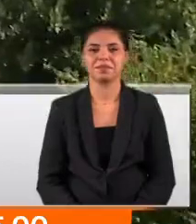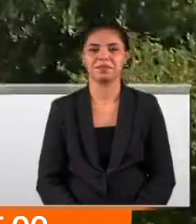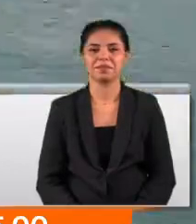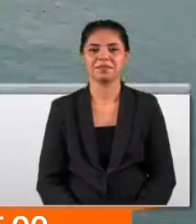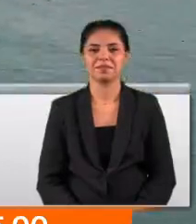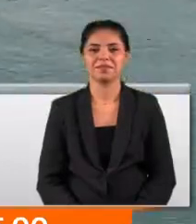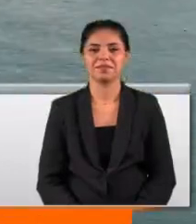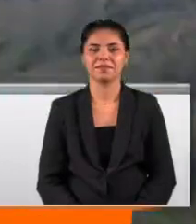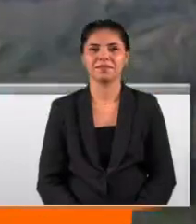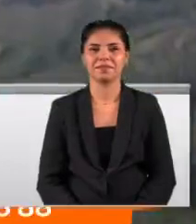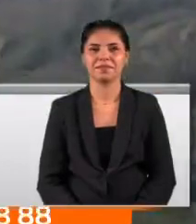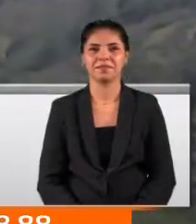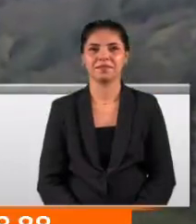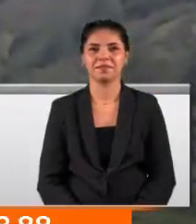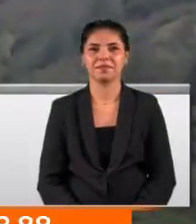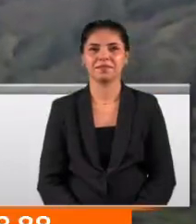Karadeniz sahili.